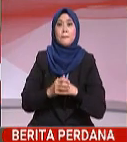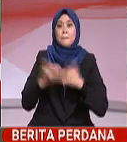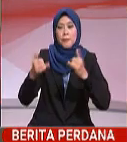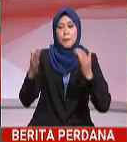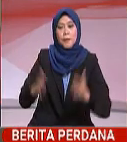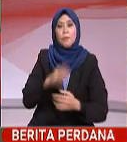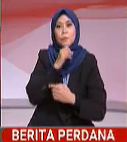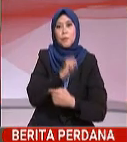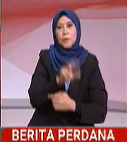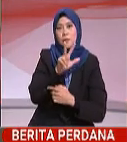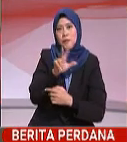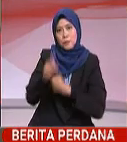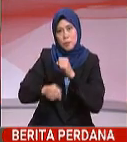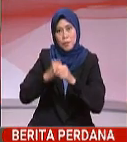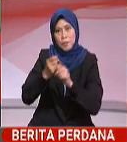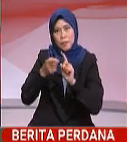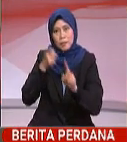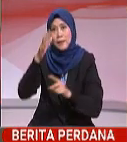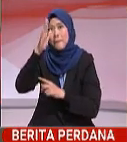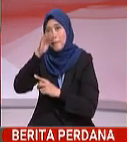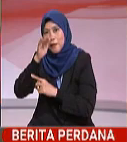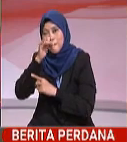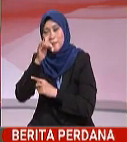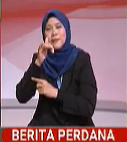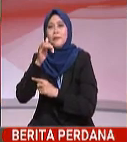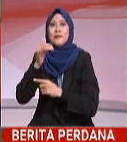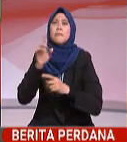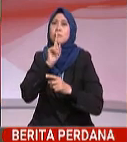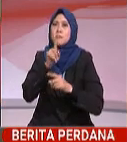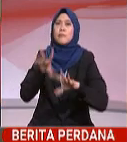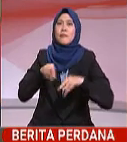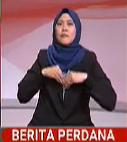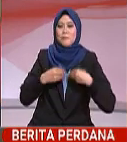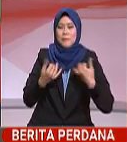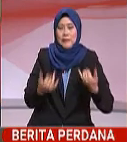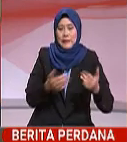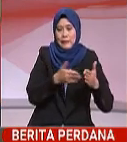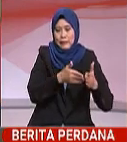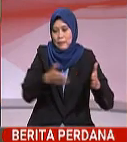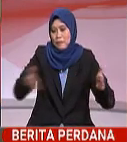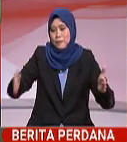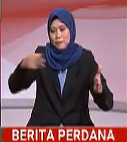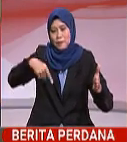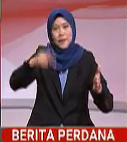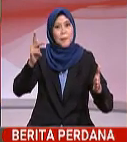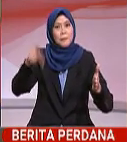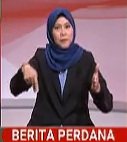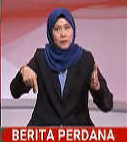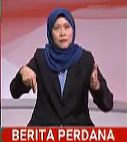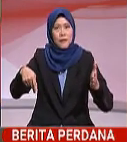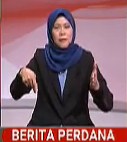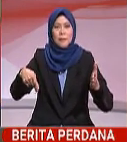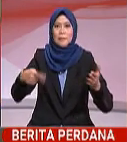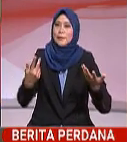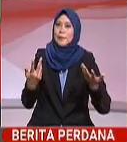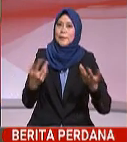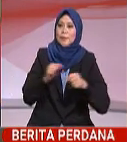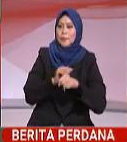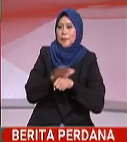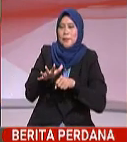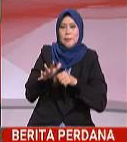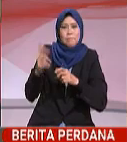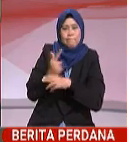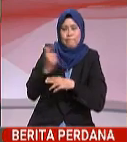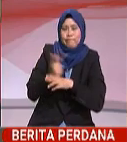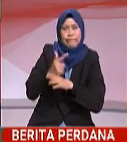Pemain berusia 31 tahun dari Melaka itu juga mengakui pelaksanaan Perintah Kawalan Pergerakan PKP memberi kesan terhadap